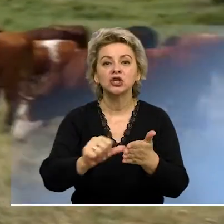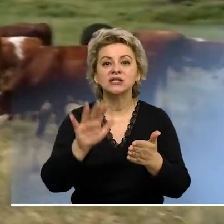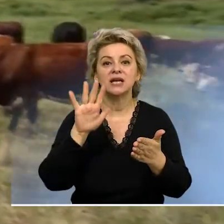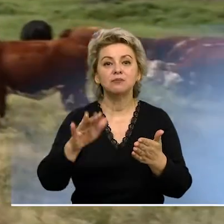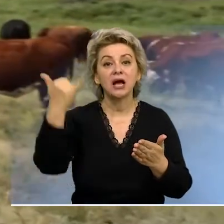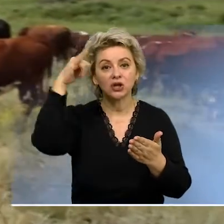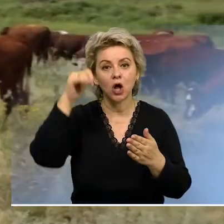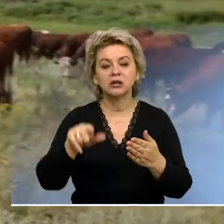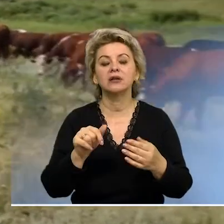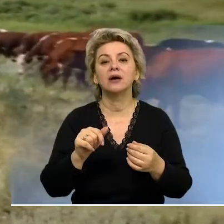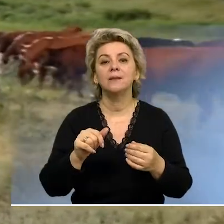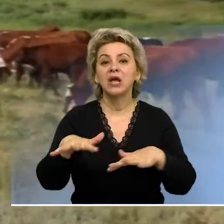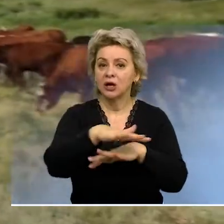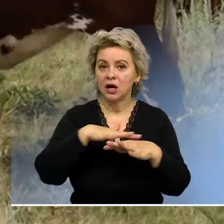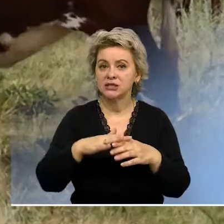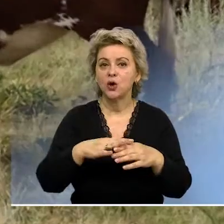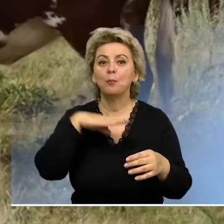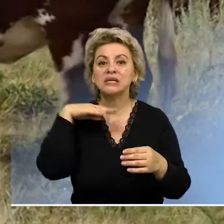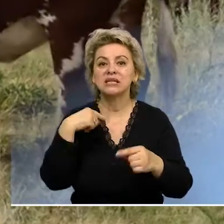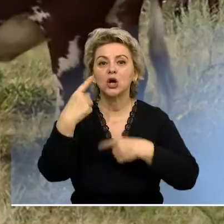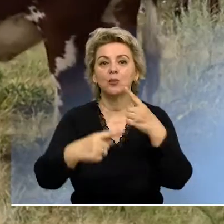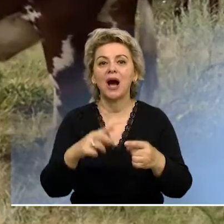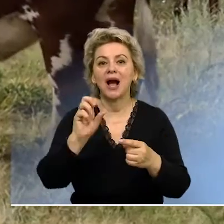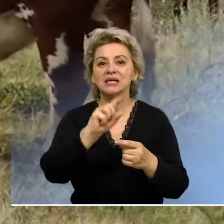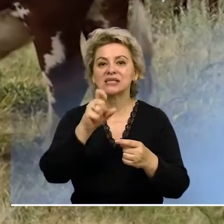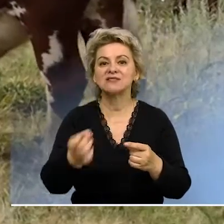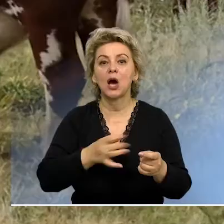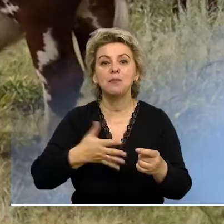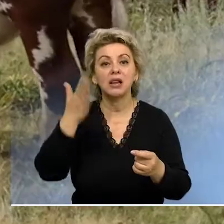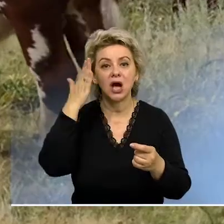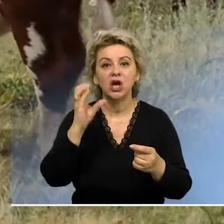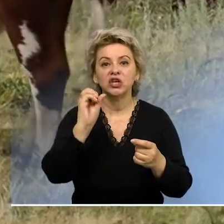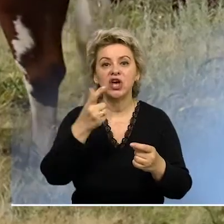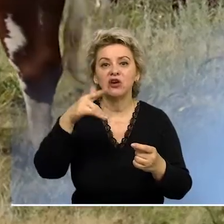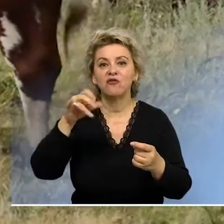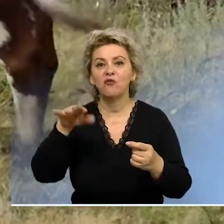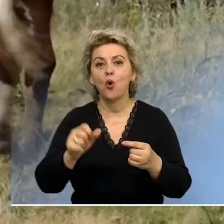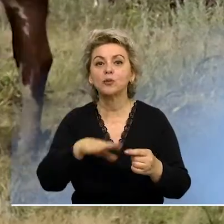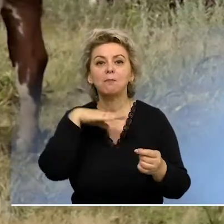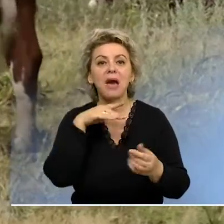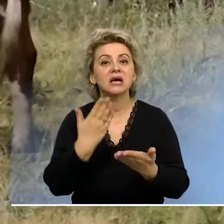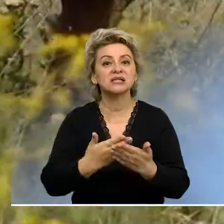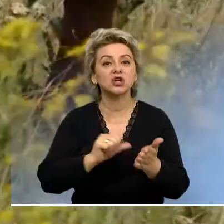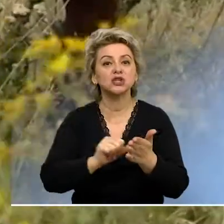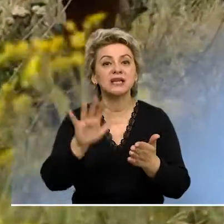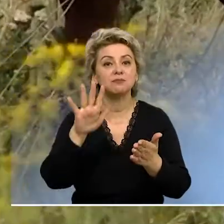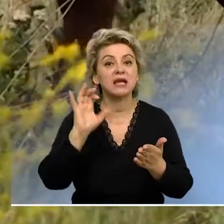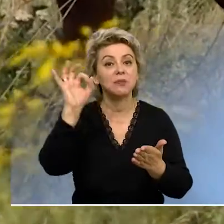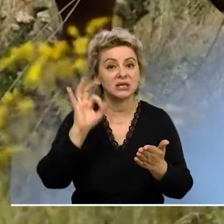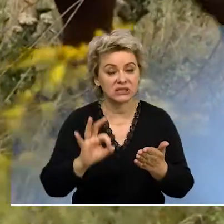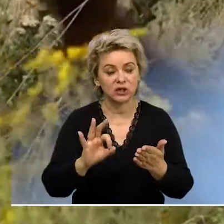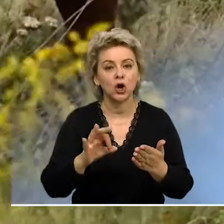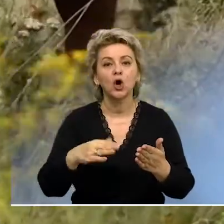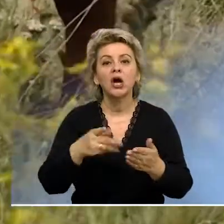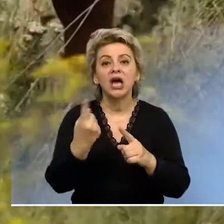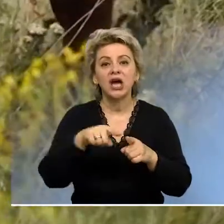хозяйстве фермера насчитывается 65 голов крупного рогатого скота мясных пород. Казахская белоголовая и герифорд. Выход мяса